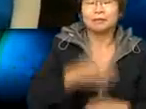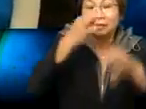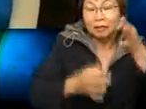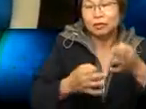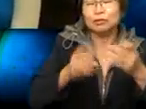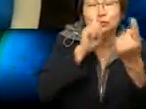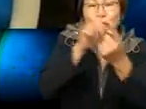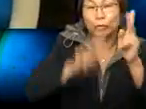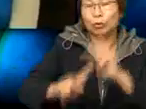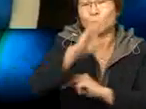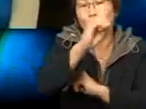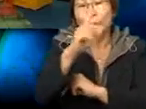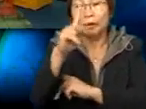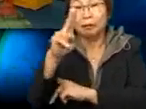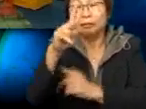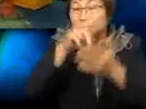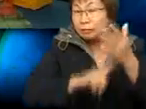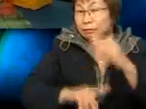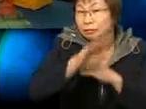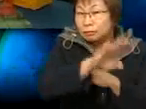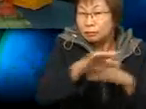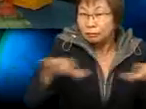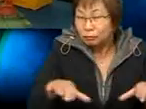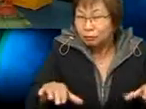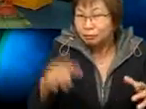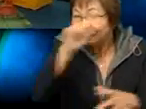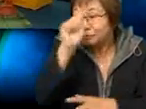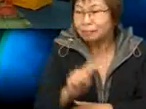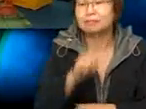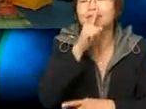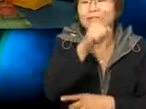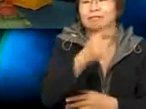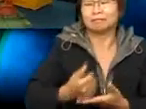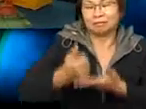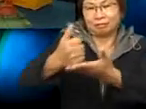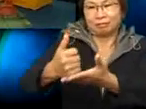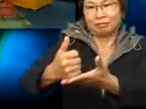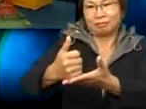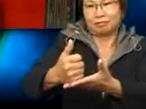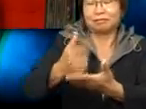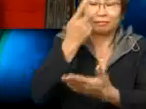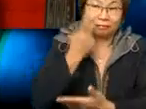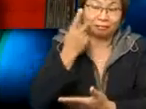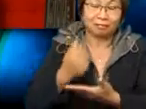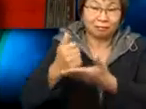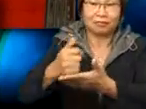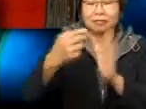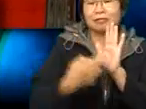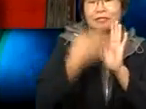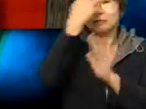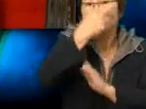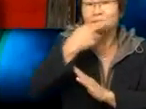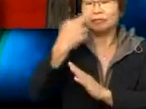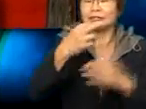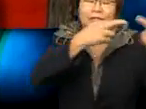Kalau Aiman jumpa orang kurang upaya, apakah yang Aiman akan lakukan? Sudah tentulah saya akan membantunya, Kak Ati. Ini